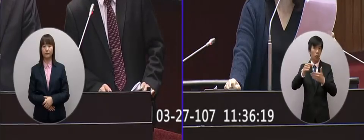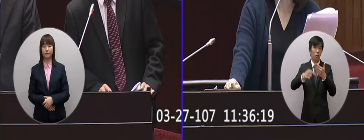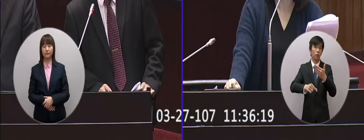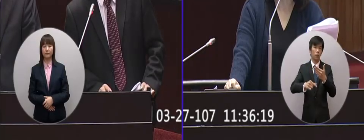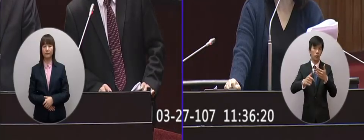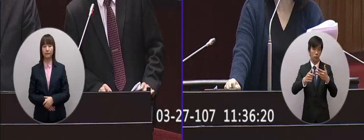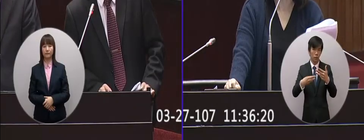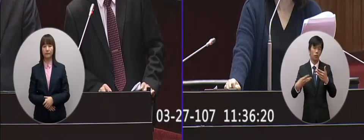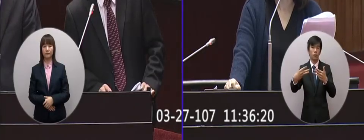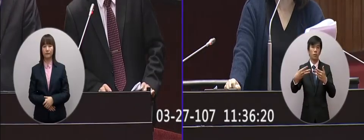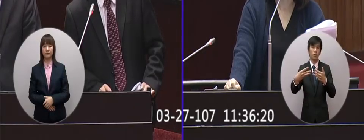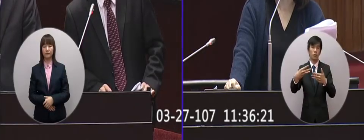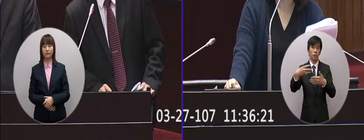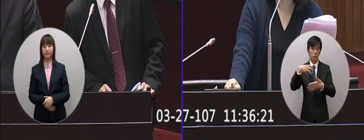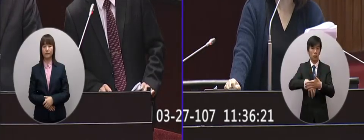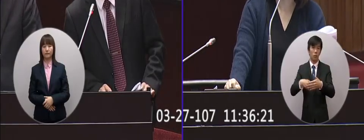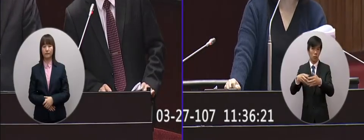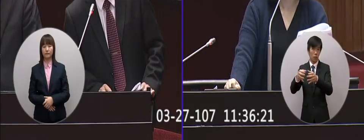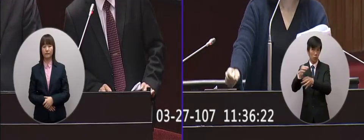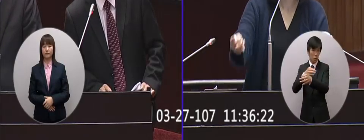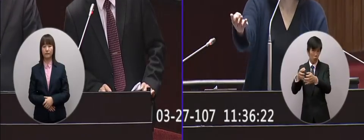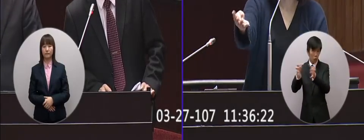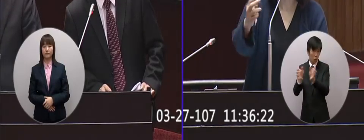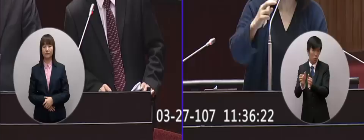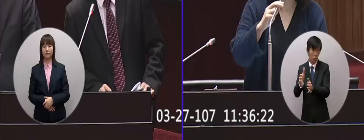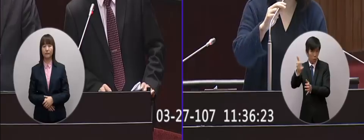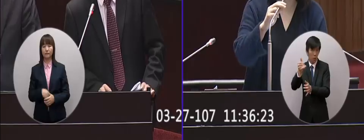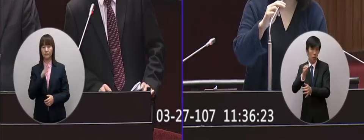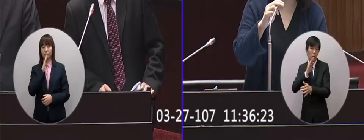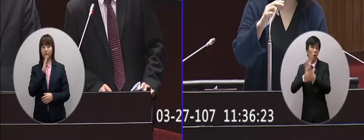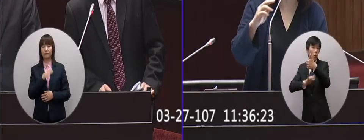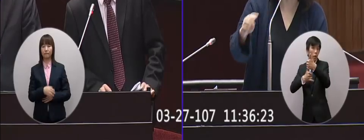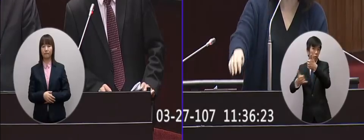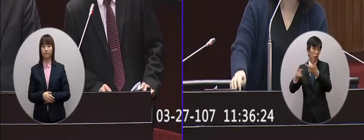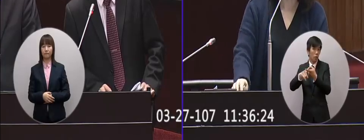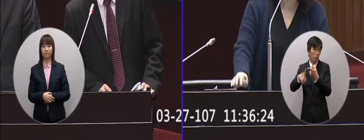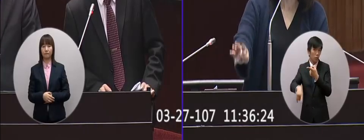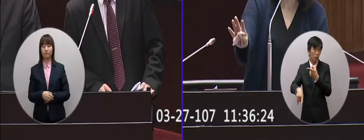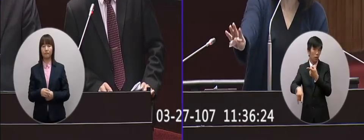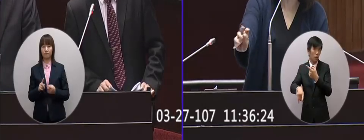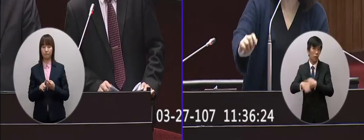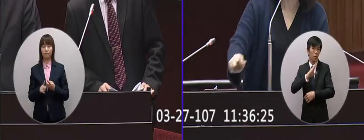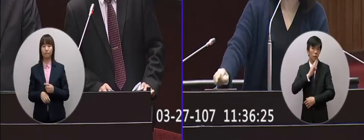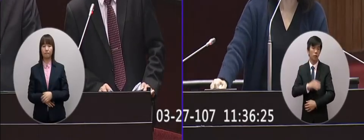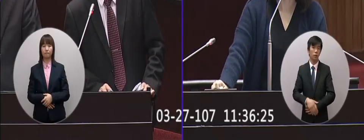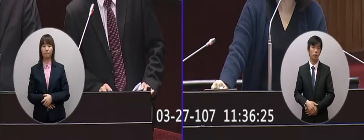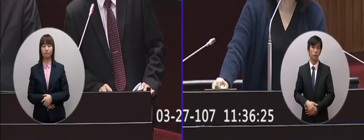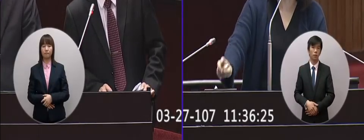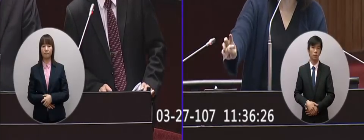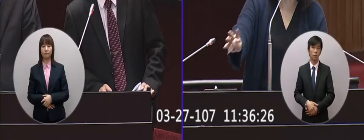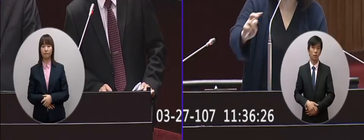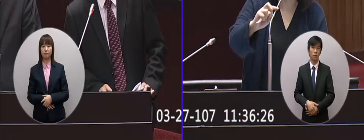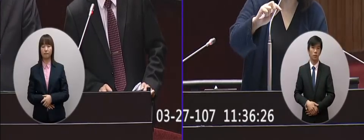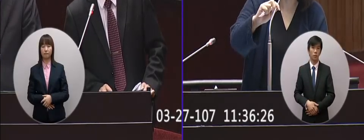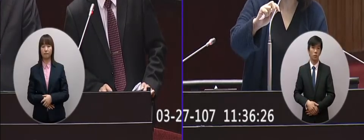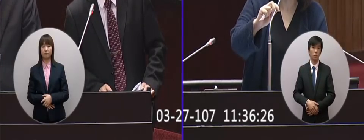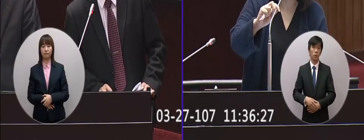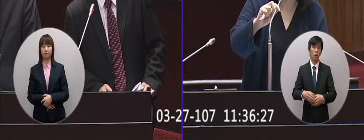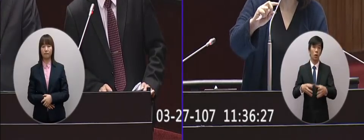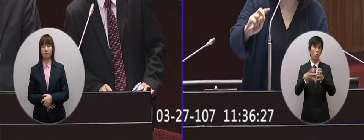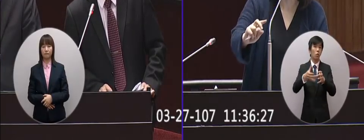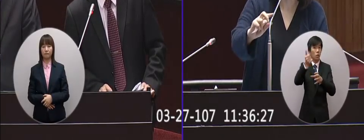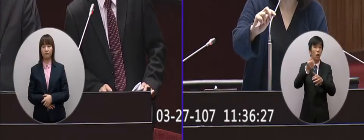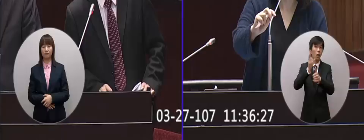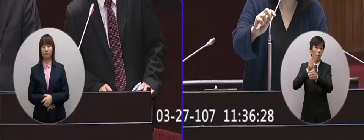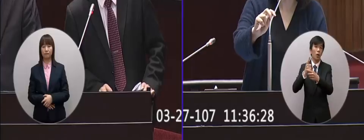实经济部长也是委员之一。部长，我讲的没有错吧？ 是。 但是因为部长都是请主秘